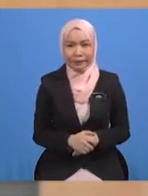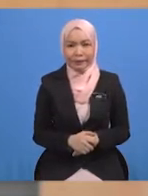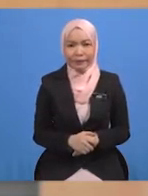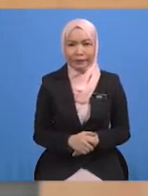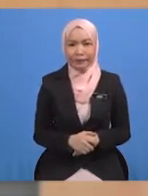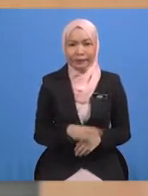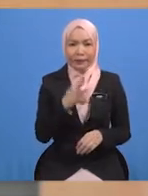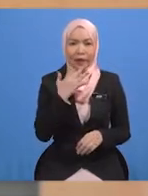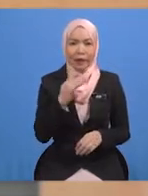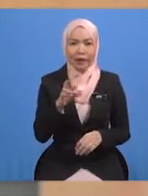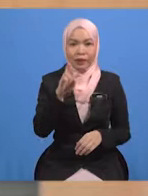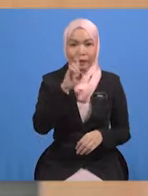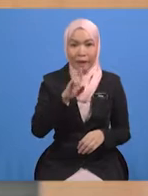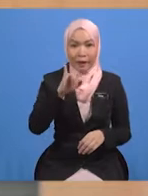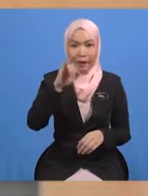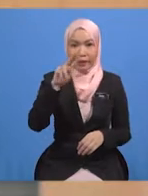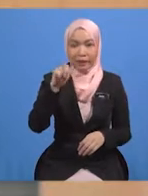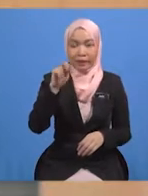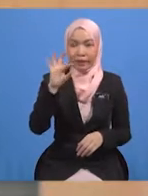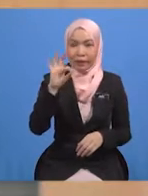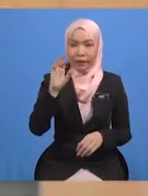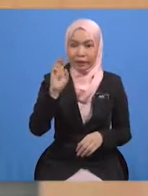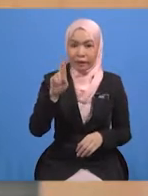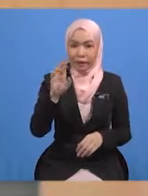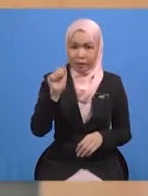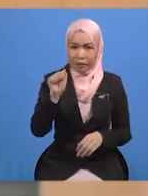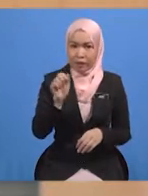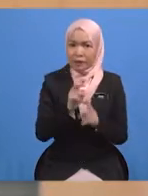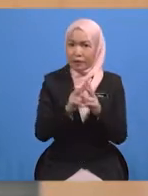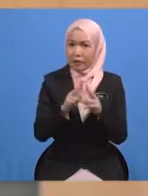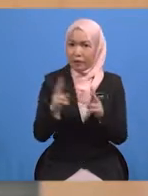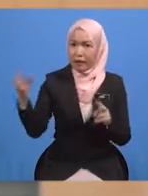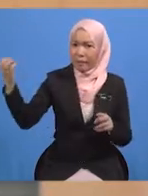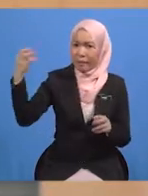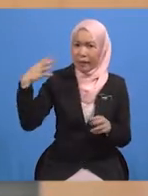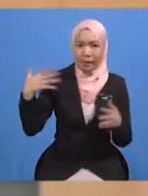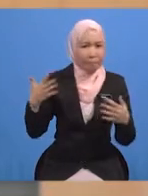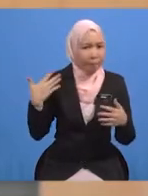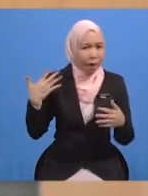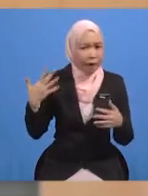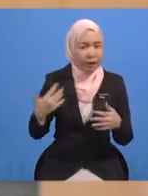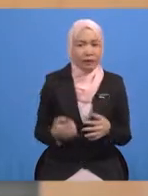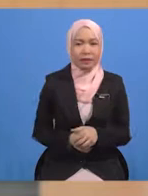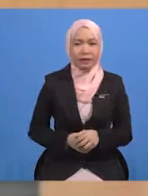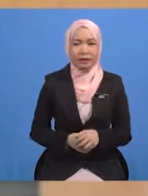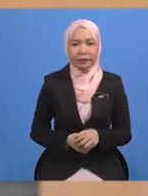Inframerah mempunyai kadar kepanasan yang tinggi.